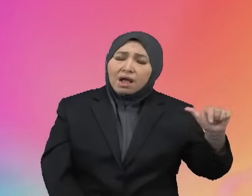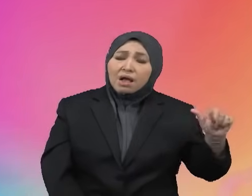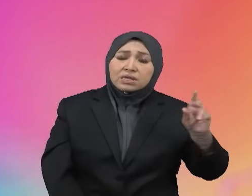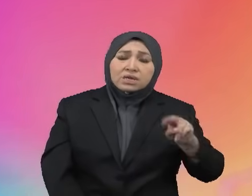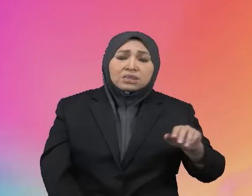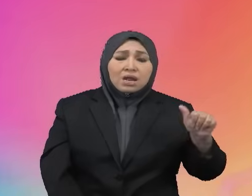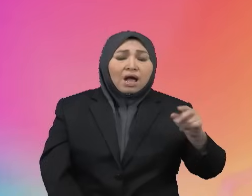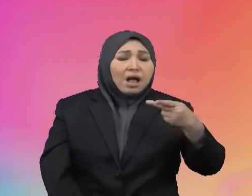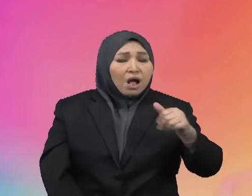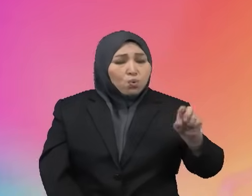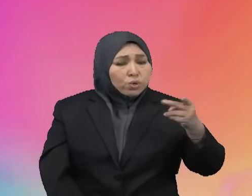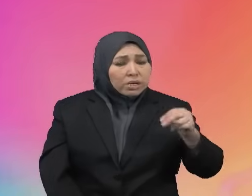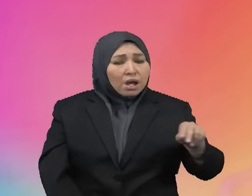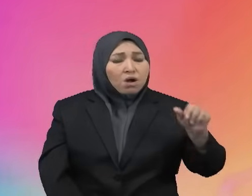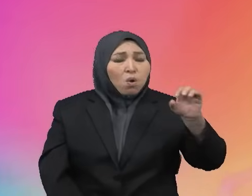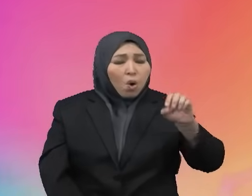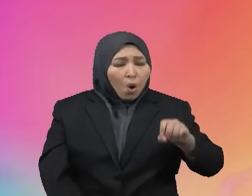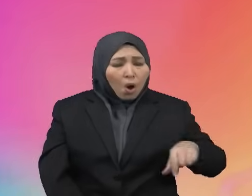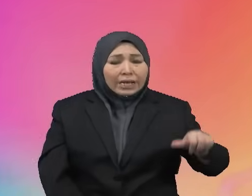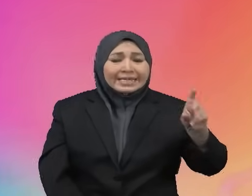inna ha huna